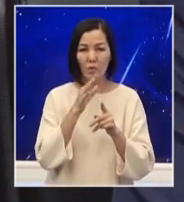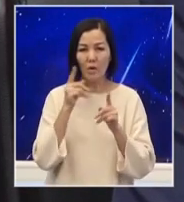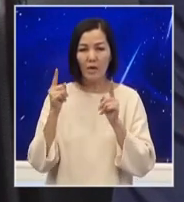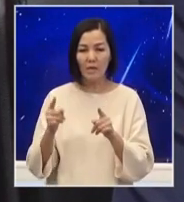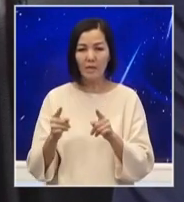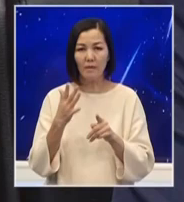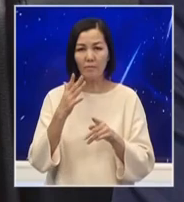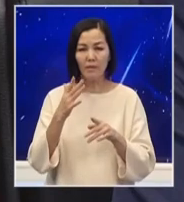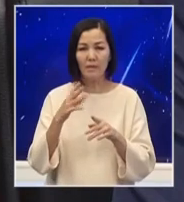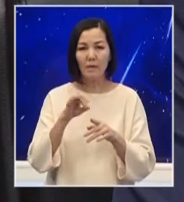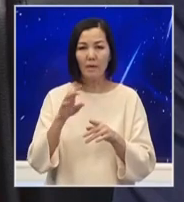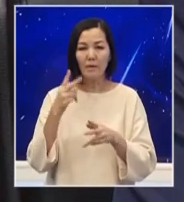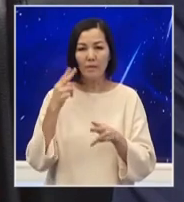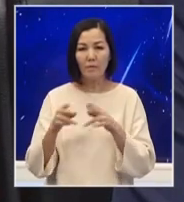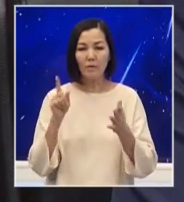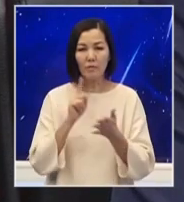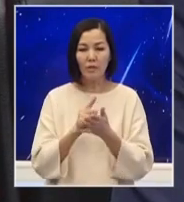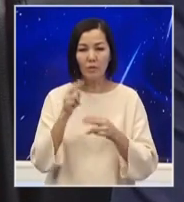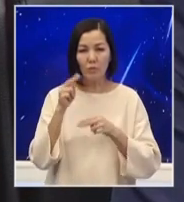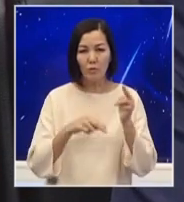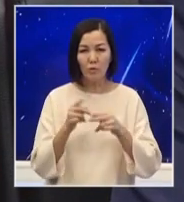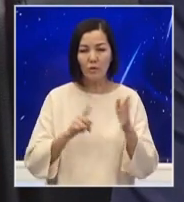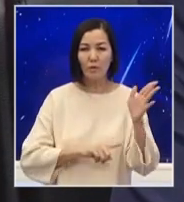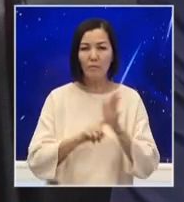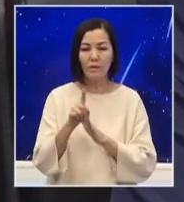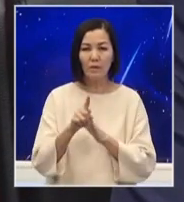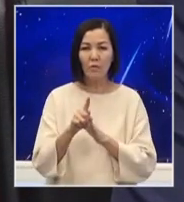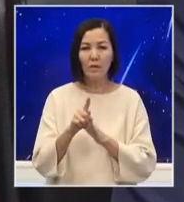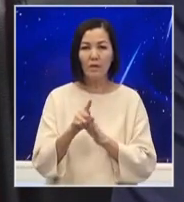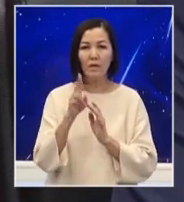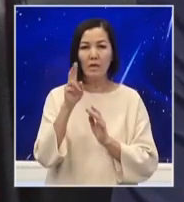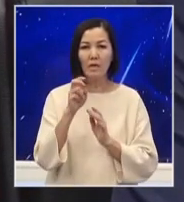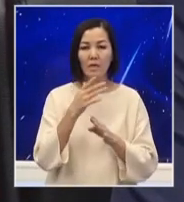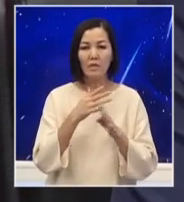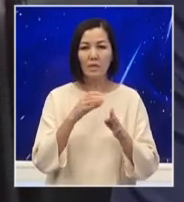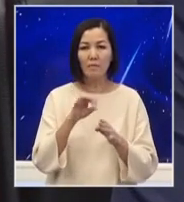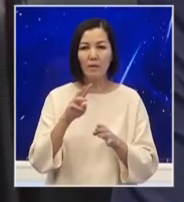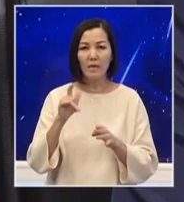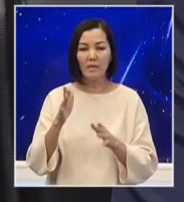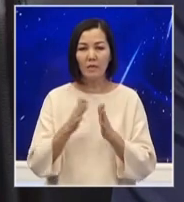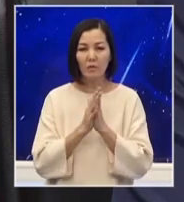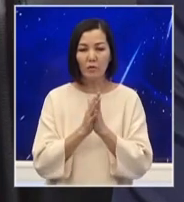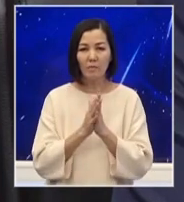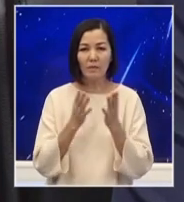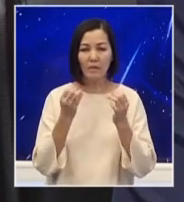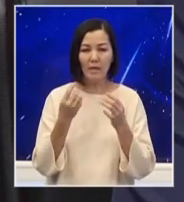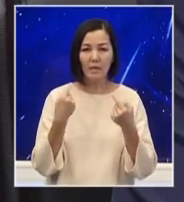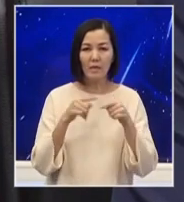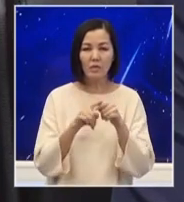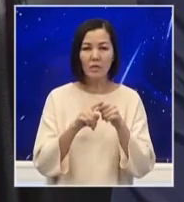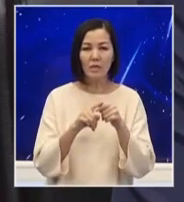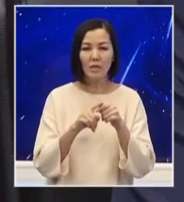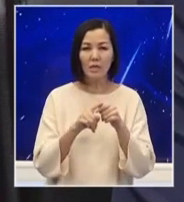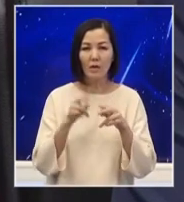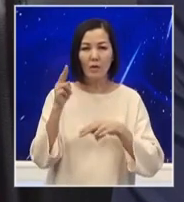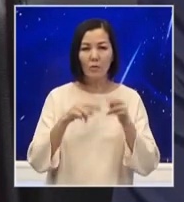үй мамырда бітуі тиіс. Осы құрылысты бастауға сізден 2,5 миллиард теңге сұраймыз. Тағы инженерлік желі